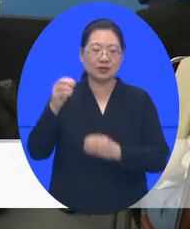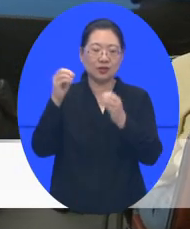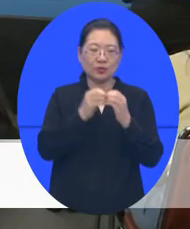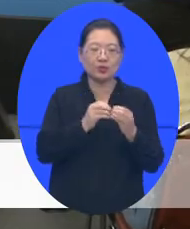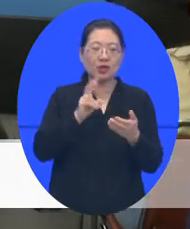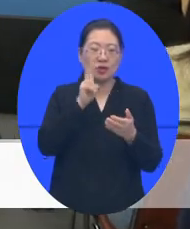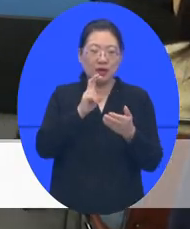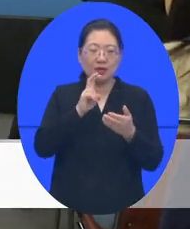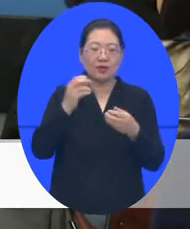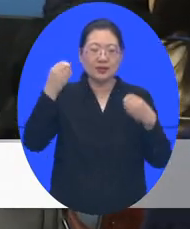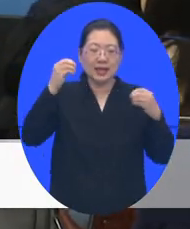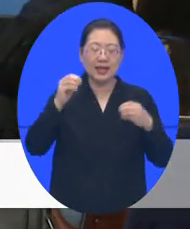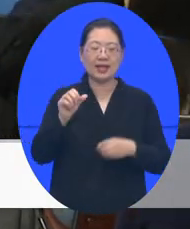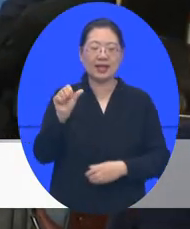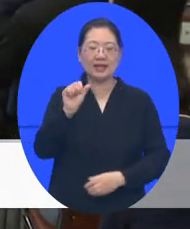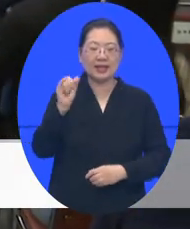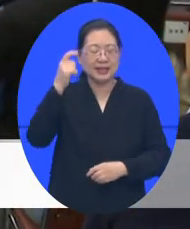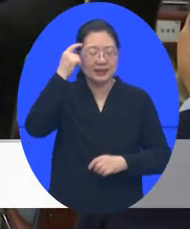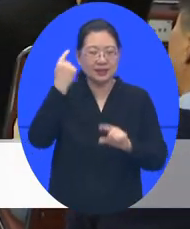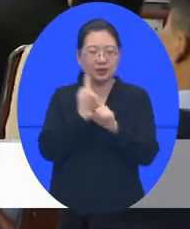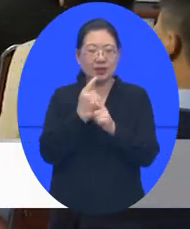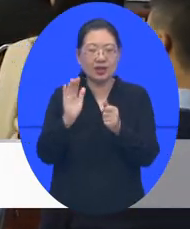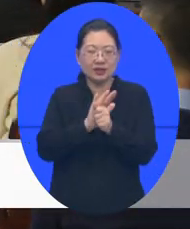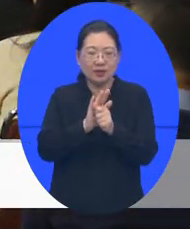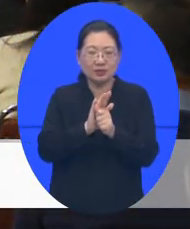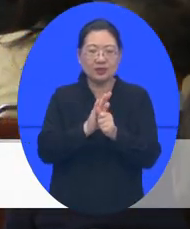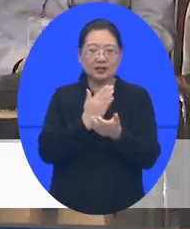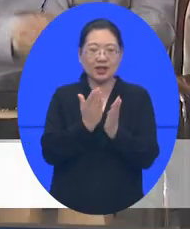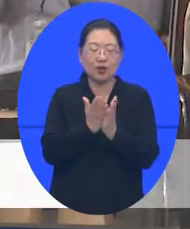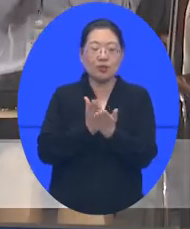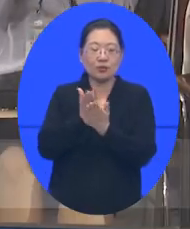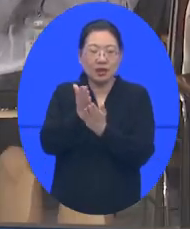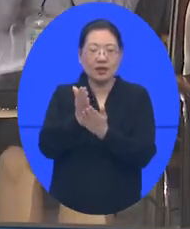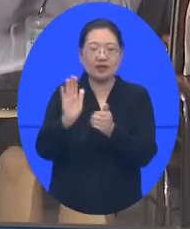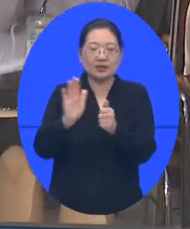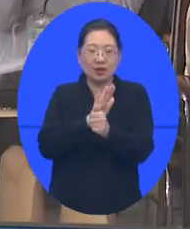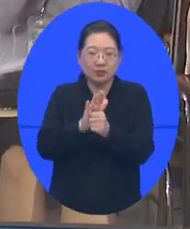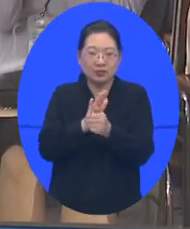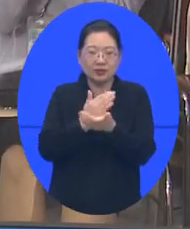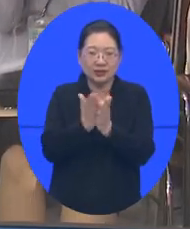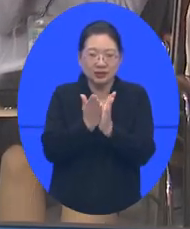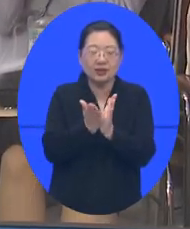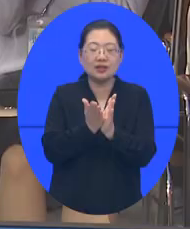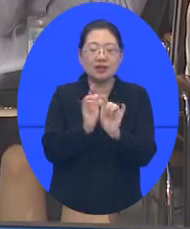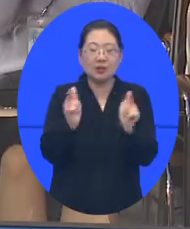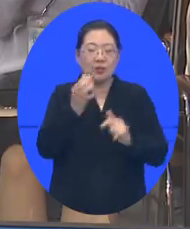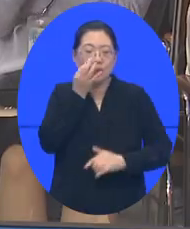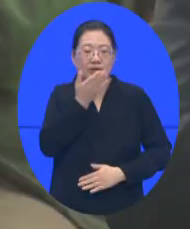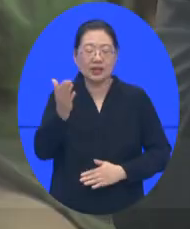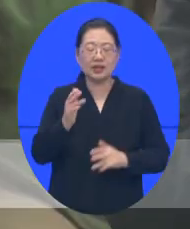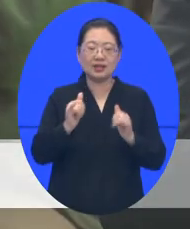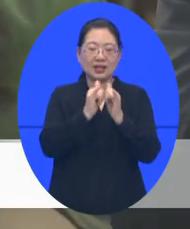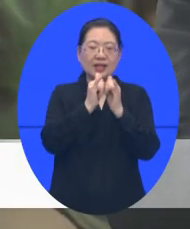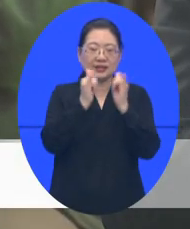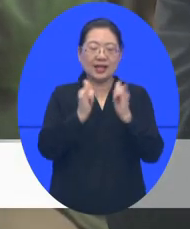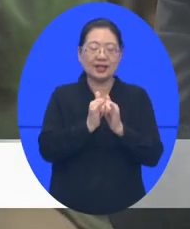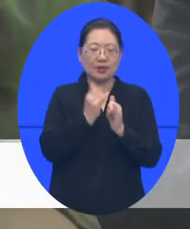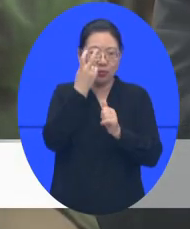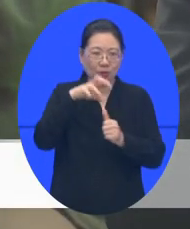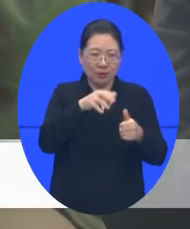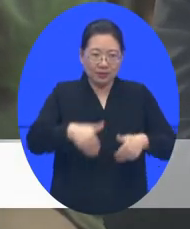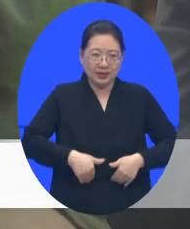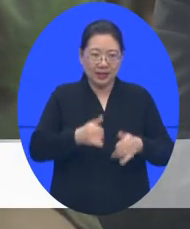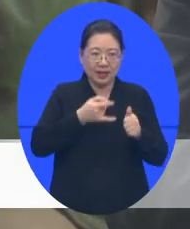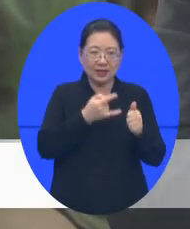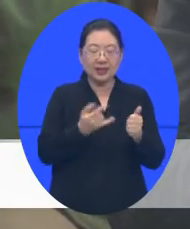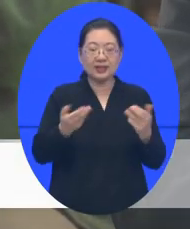퓨전 국악공연부터 이불, AI 인지치료 서비스 등 다양한 분야의 제품과 서비스를 선보입니다. 사회